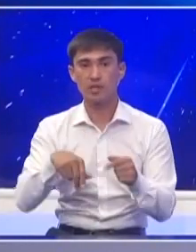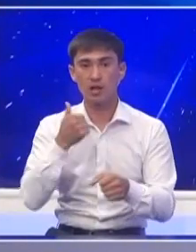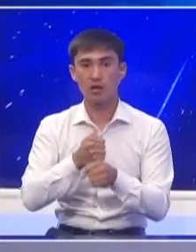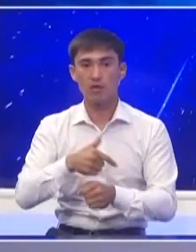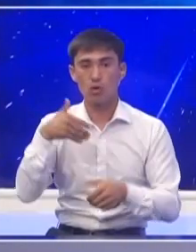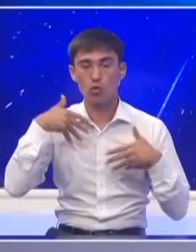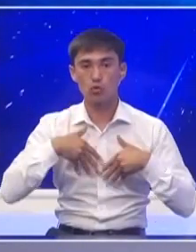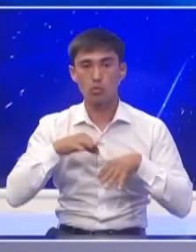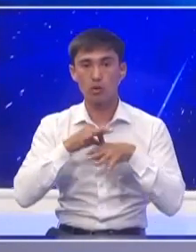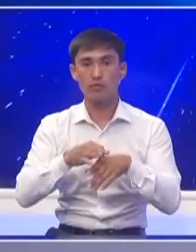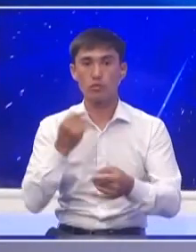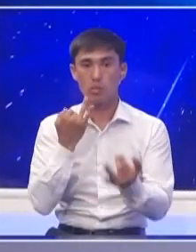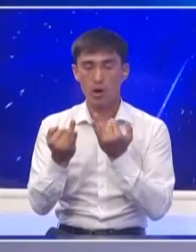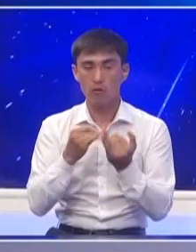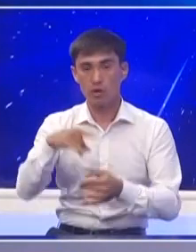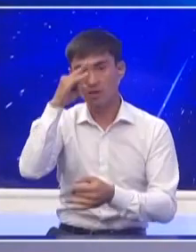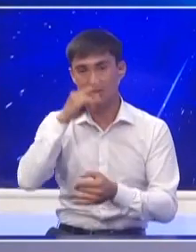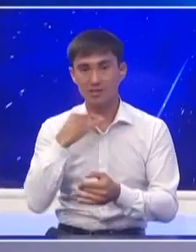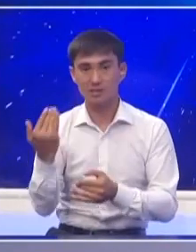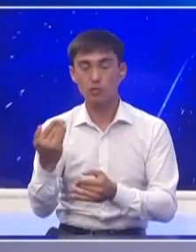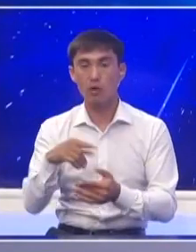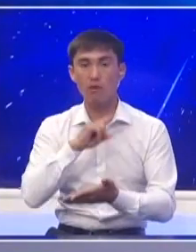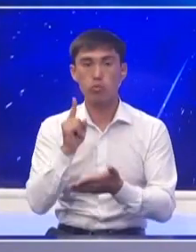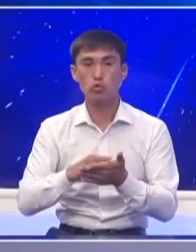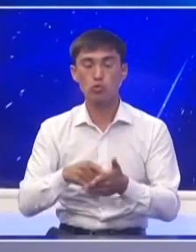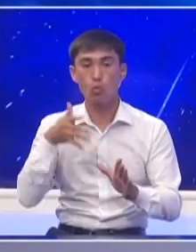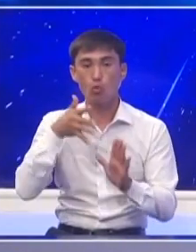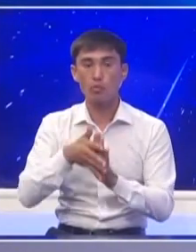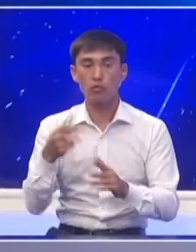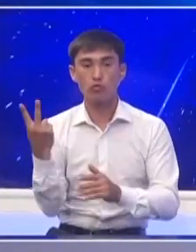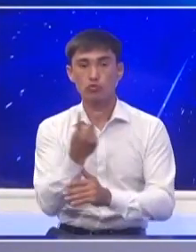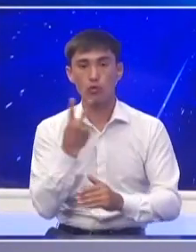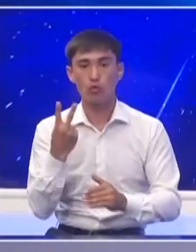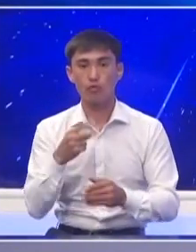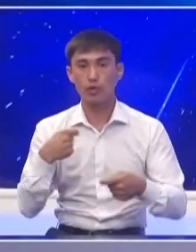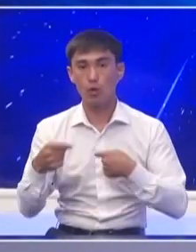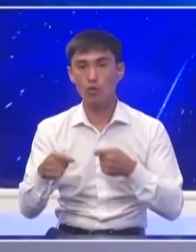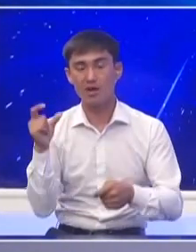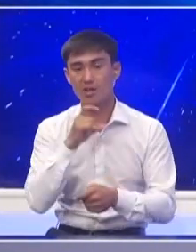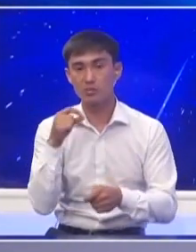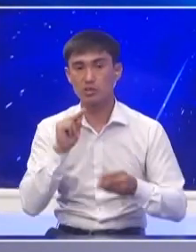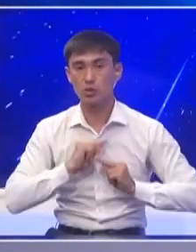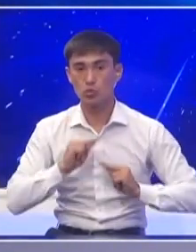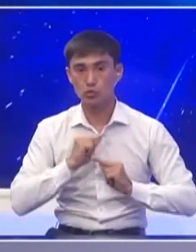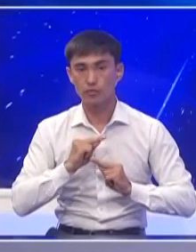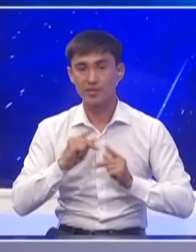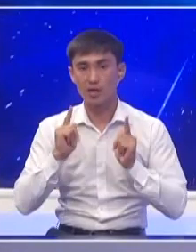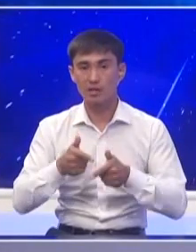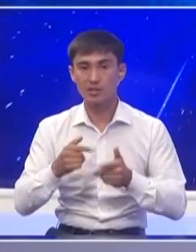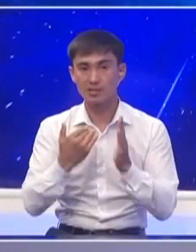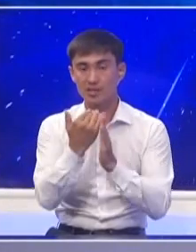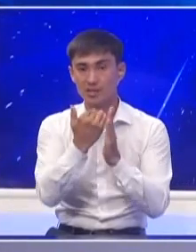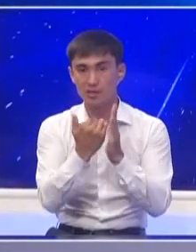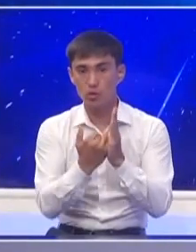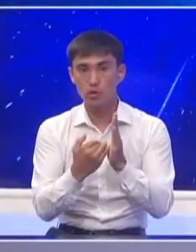Грузии проведет ряд переговоров с казахстанской стороной по вопросам углубления двустороннего торгово-экономического сотрудничества. Согласно